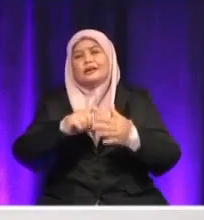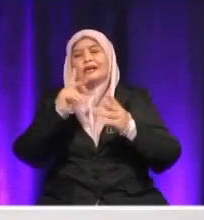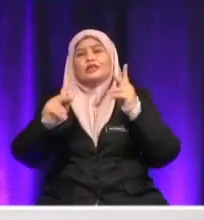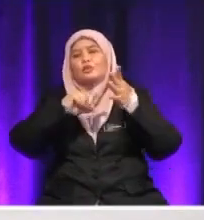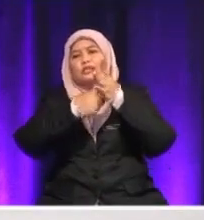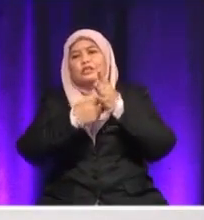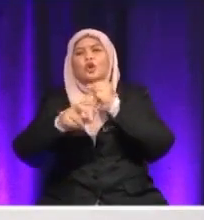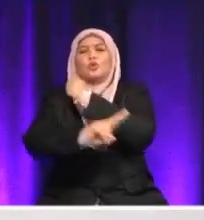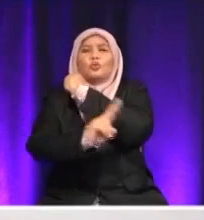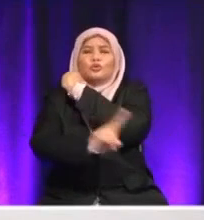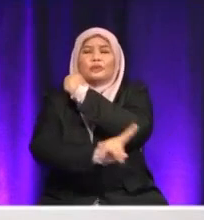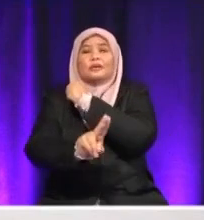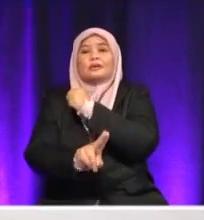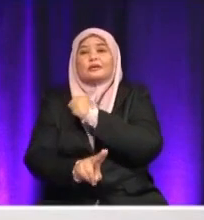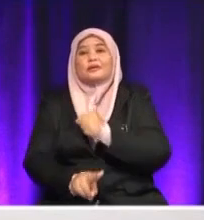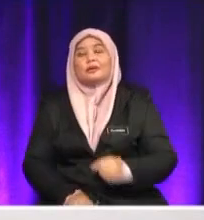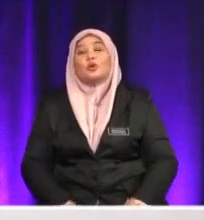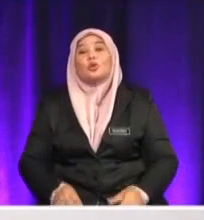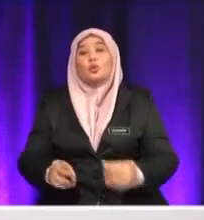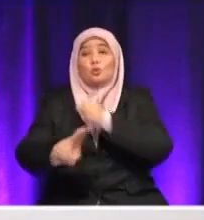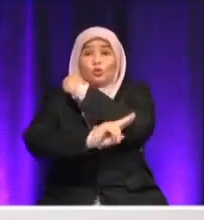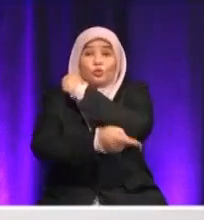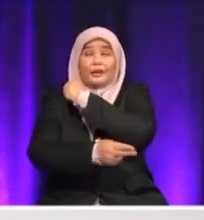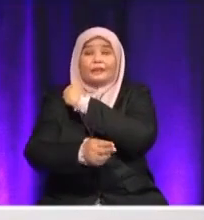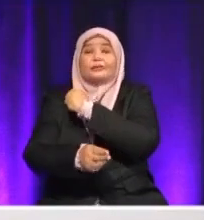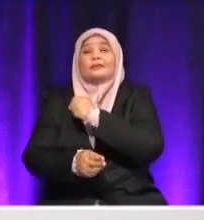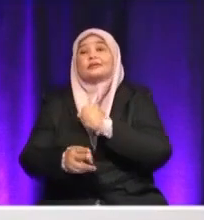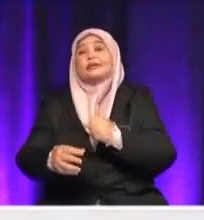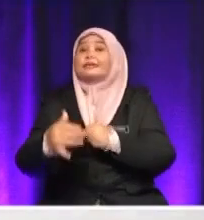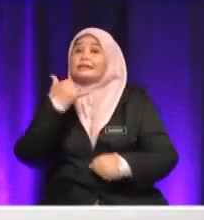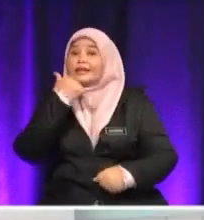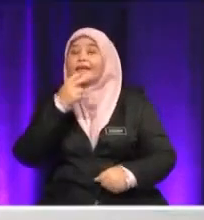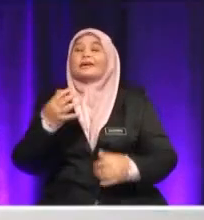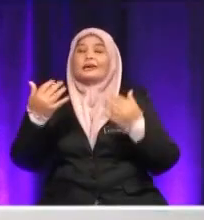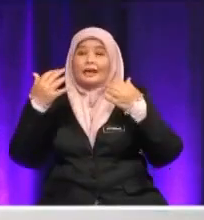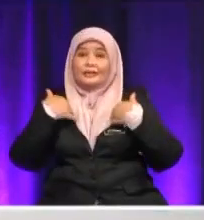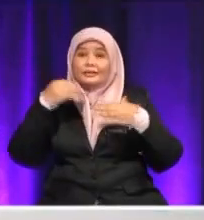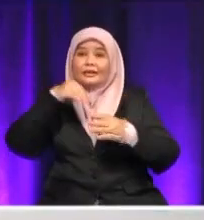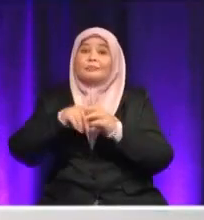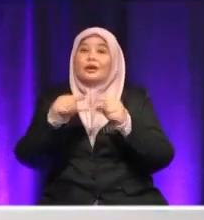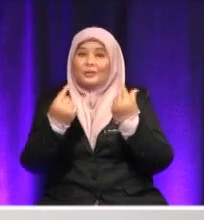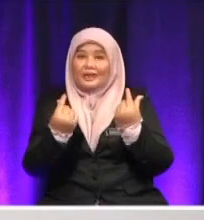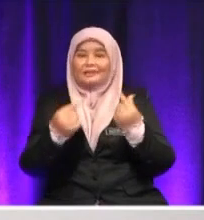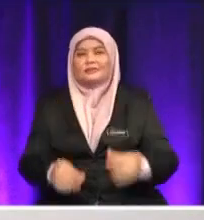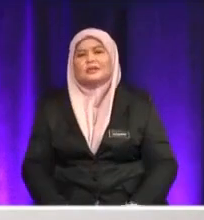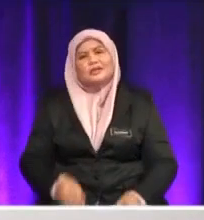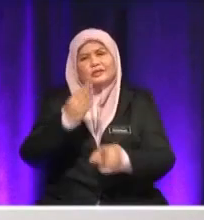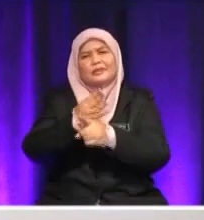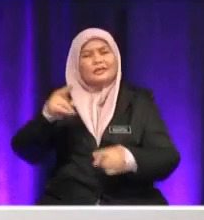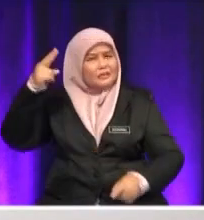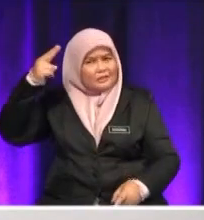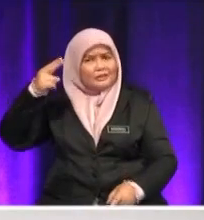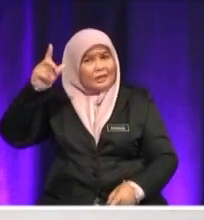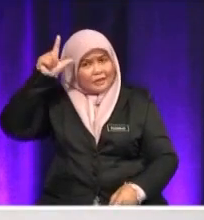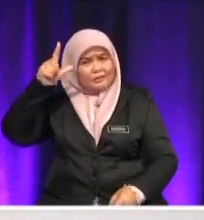tu, apa dia hudud ialah hukuman dan kesalahan yang ada dalam Al-Quran, dan hadis. Okey, sebenarnya hakim,